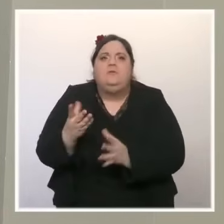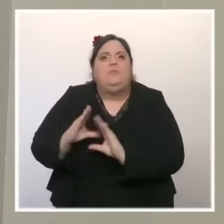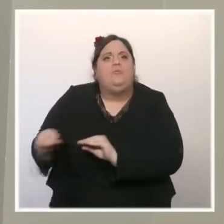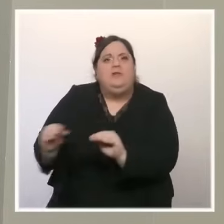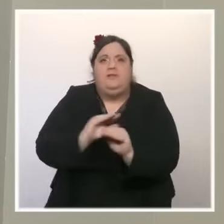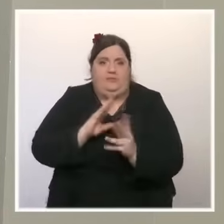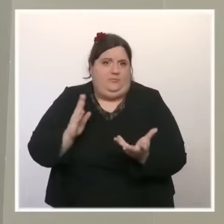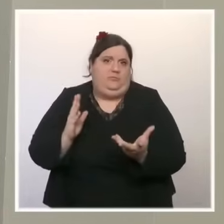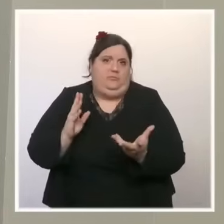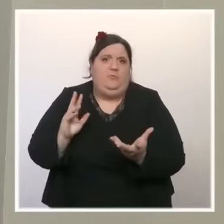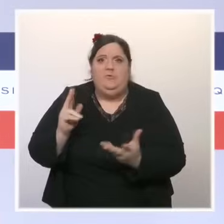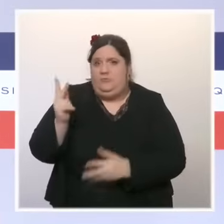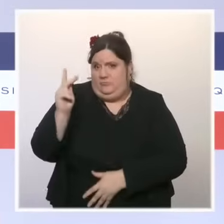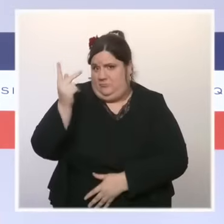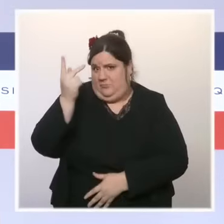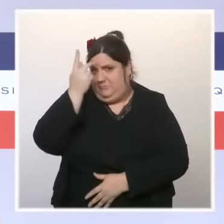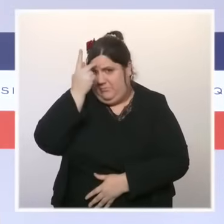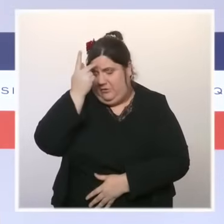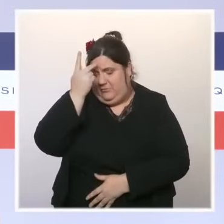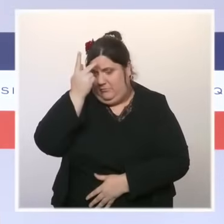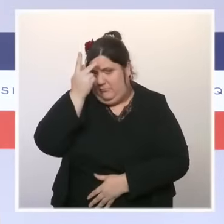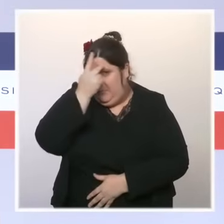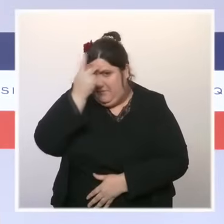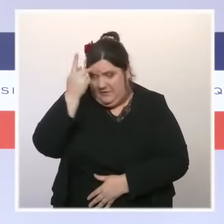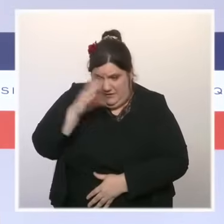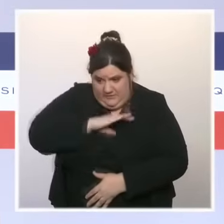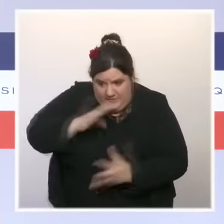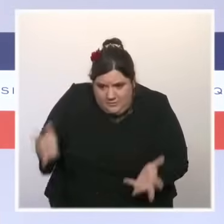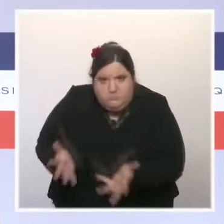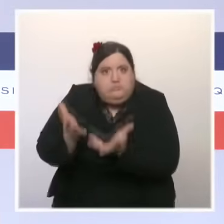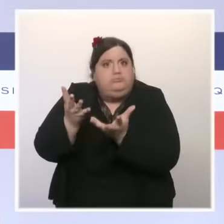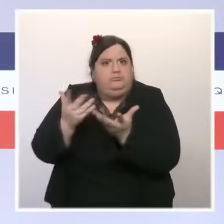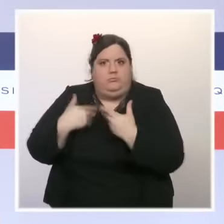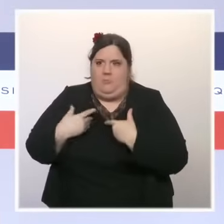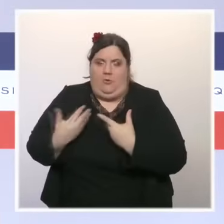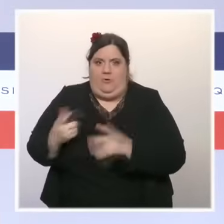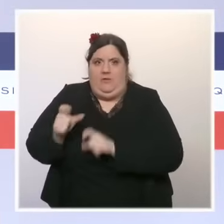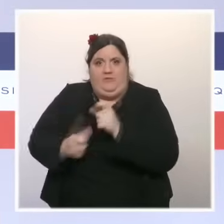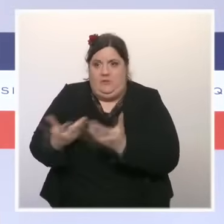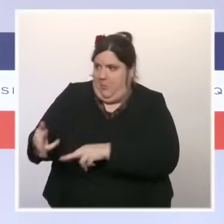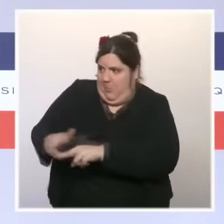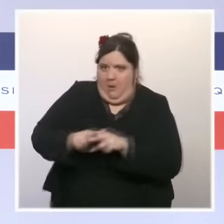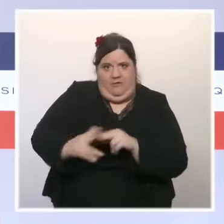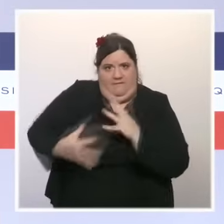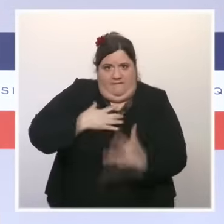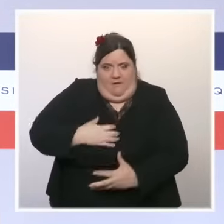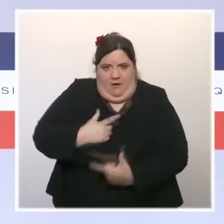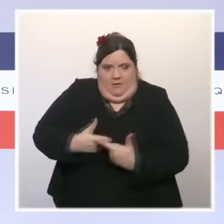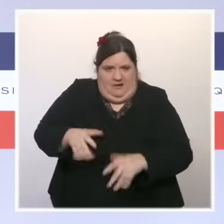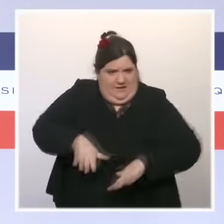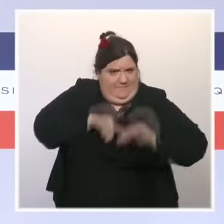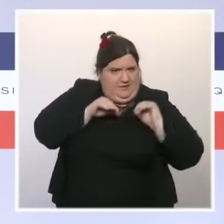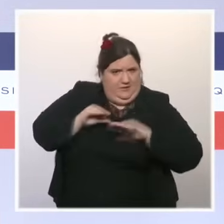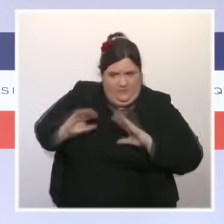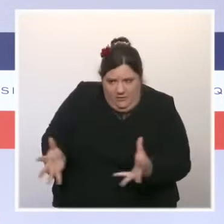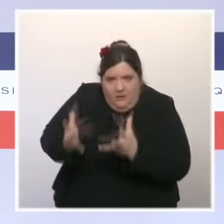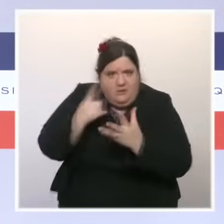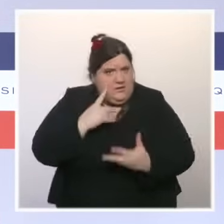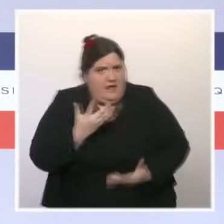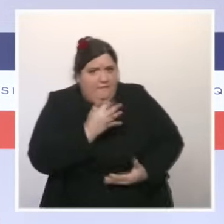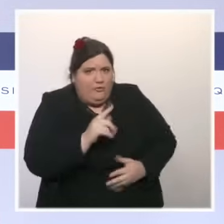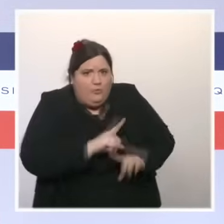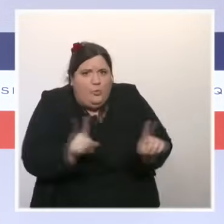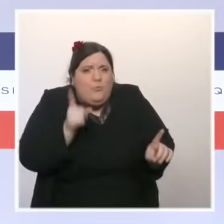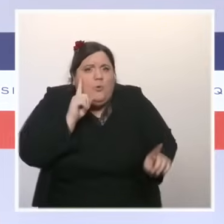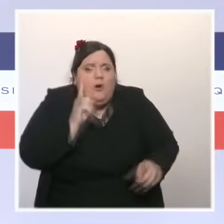chose ? Alors, effectivement, il y a la poursuite de la programmation des soutiens. Sur ça, je viens de vous répondre. Il y a, par ailleurs, l'action extrêmement forte